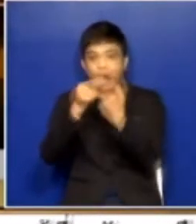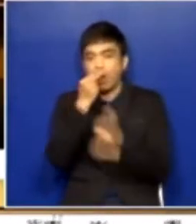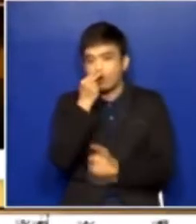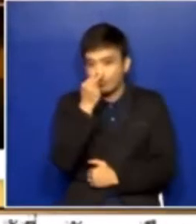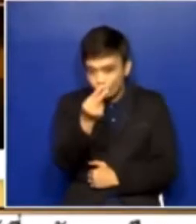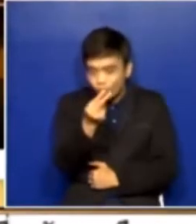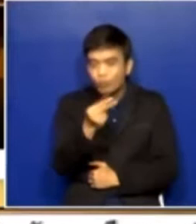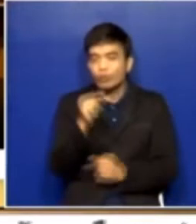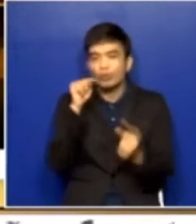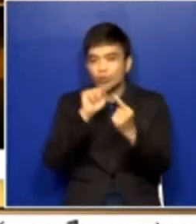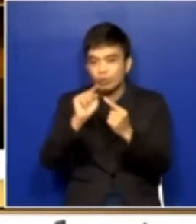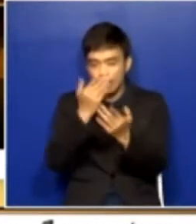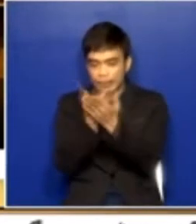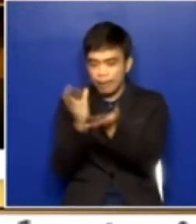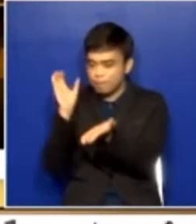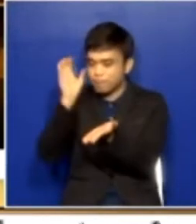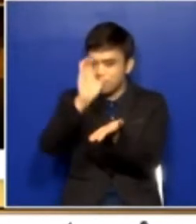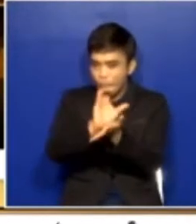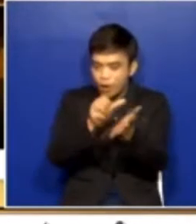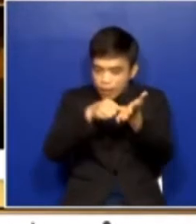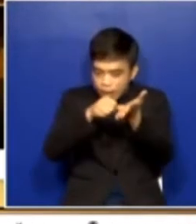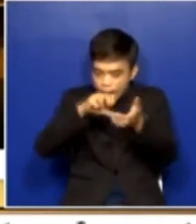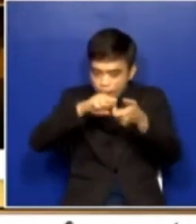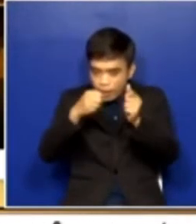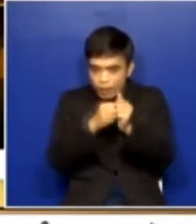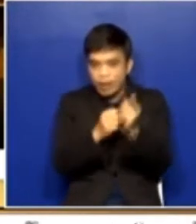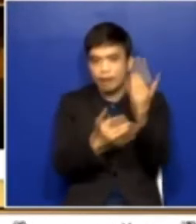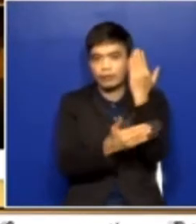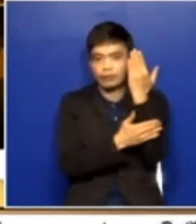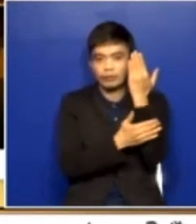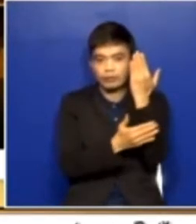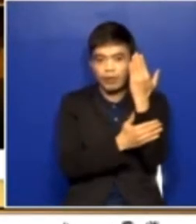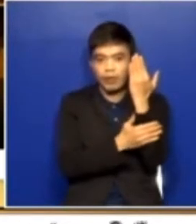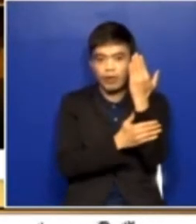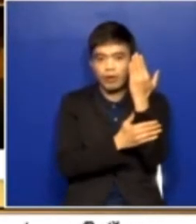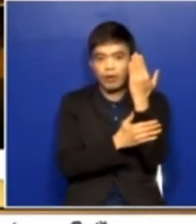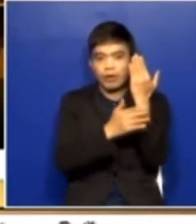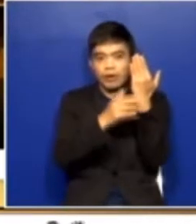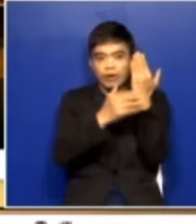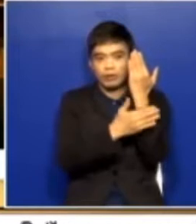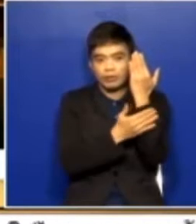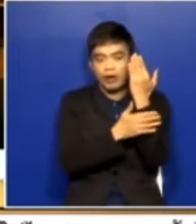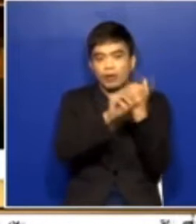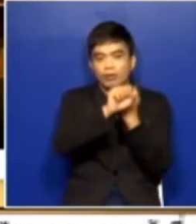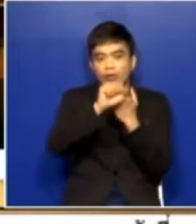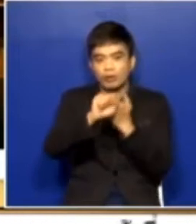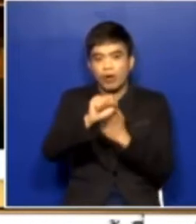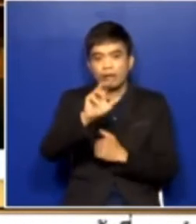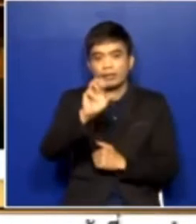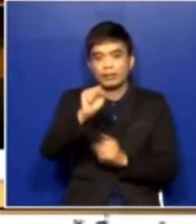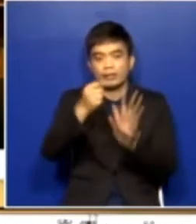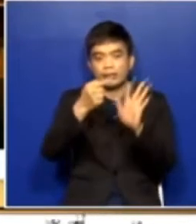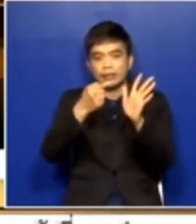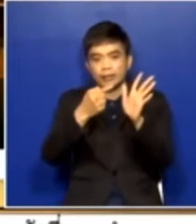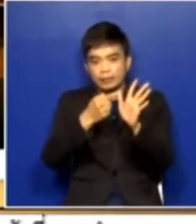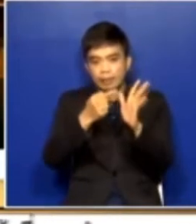งบประมาณในการปรับปรุงถนนหนทางนะครับในซอยถนนสสําเร็จหมู่3ตําบลบ้านใหม่อําเภอบางใหญ่จังหวัดนนทบุรีด้ว